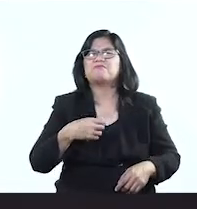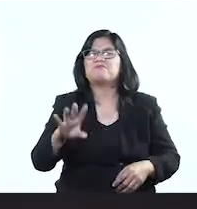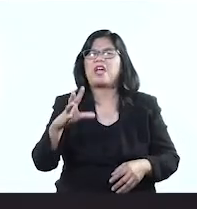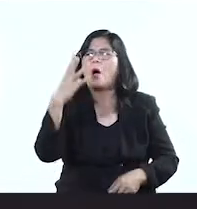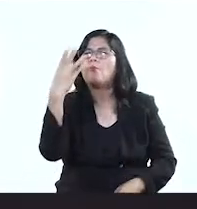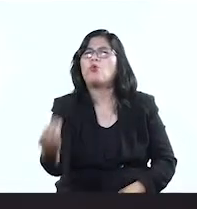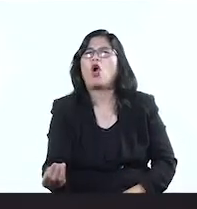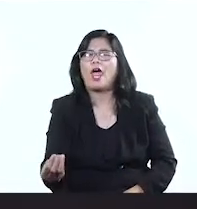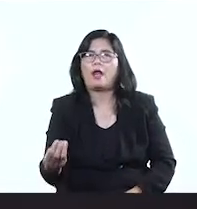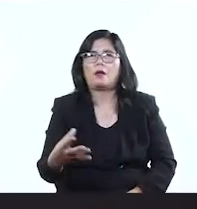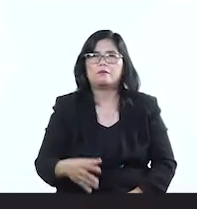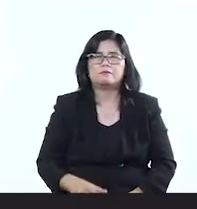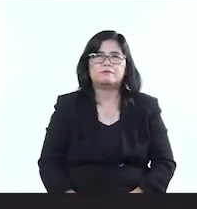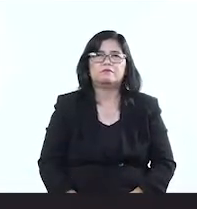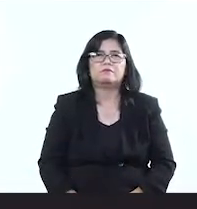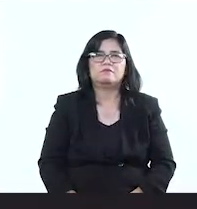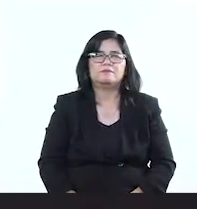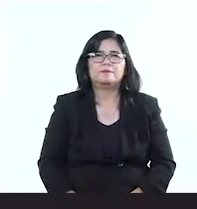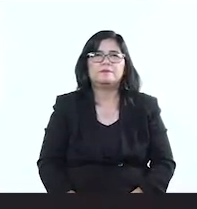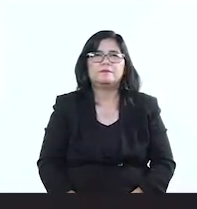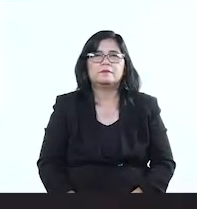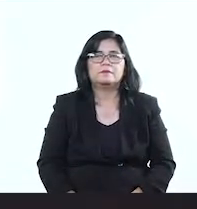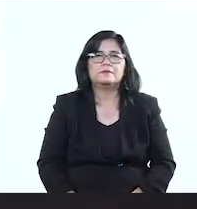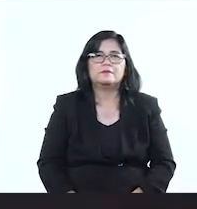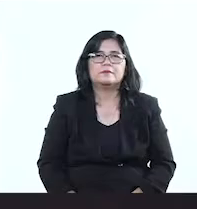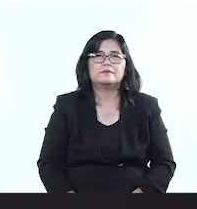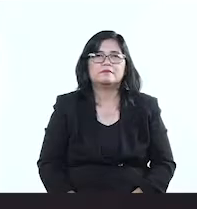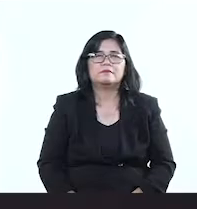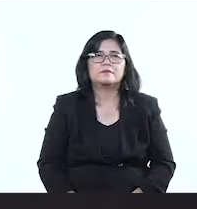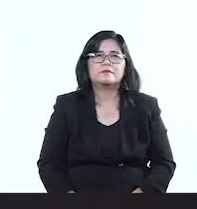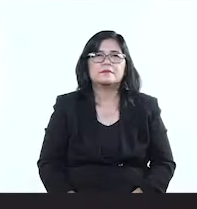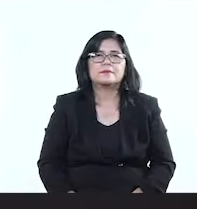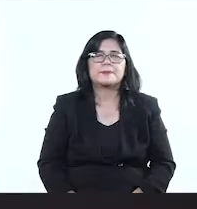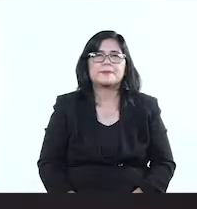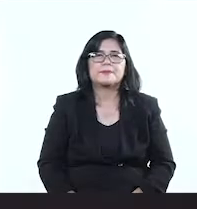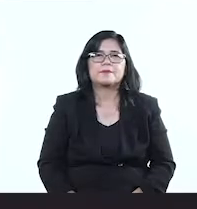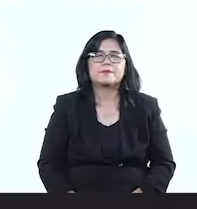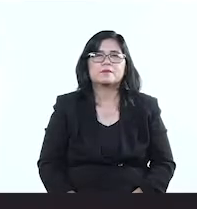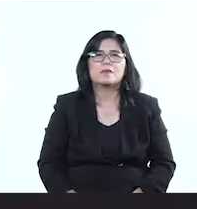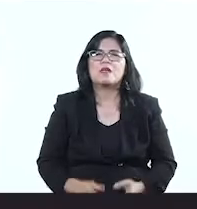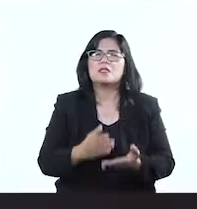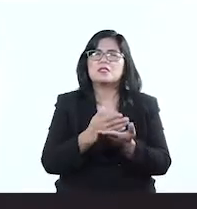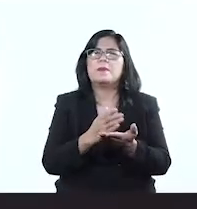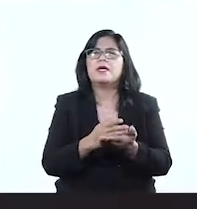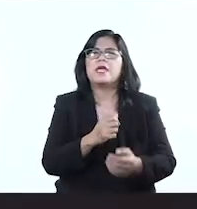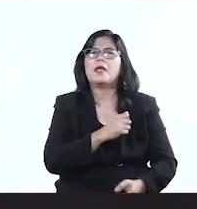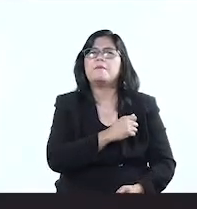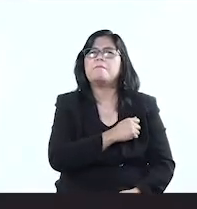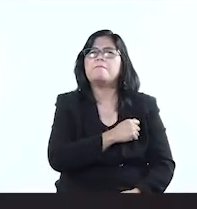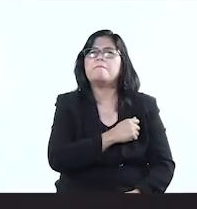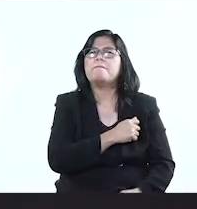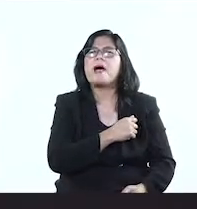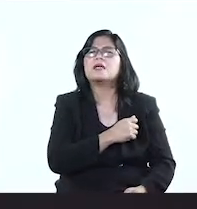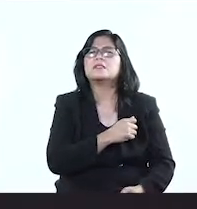the king of lip service oh no Hai sebagian bangsa ini sebagian besar